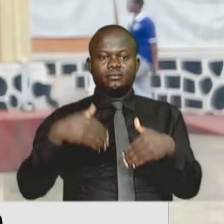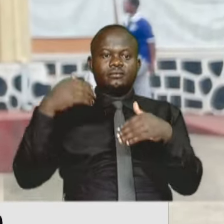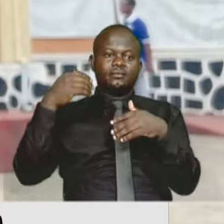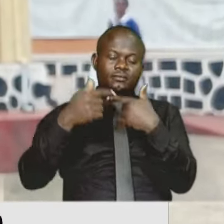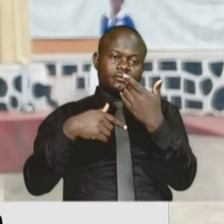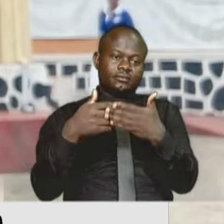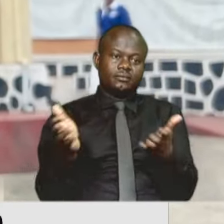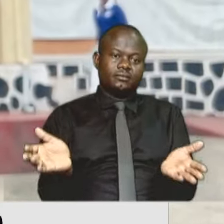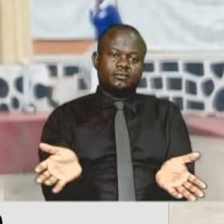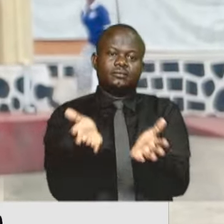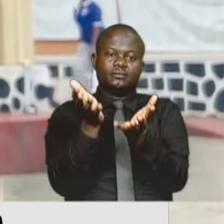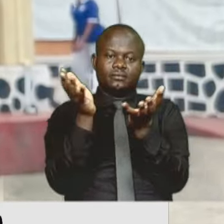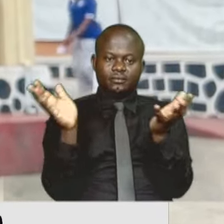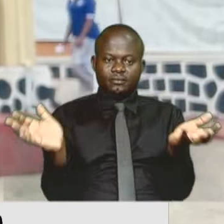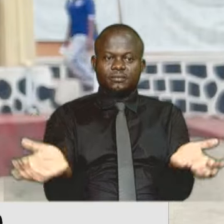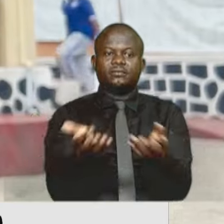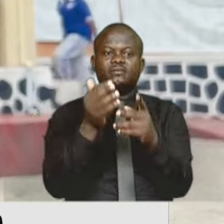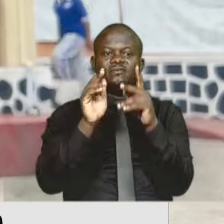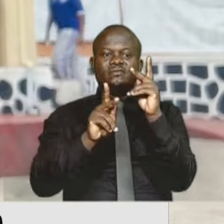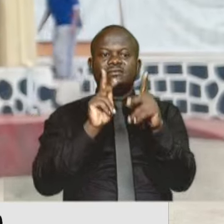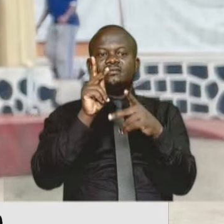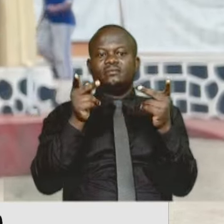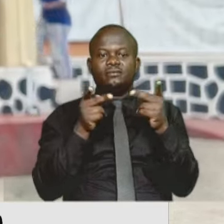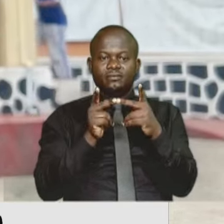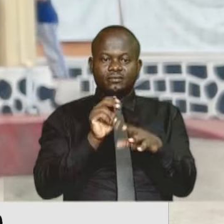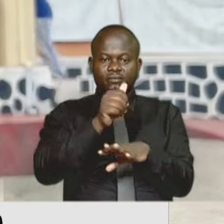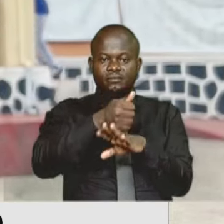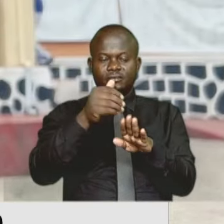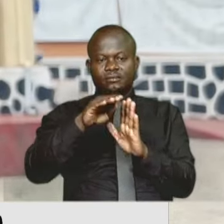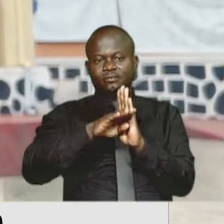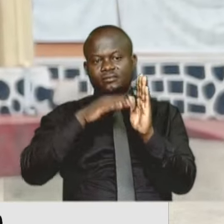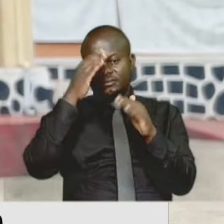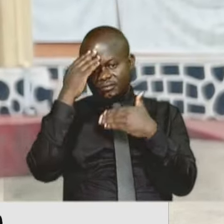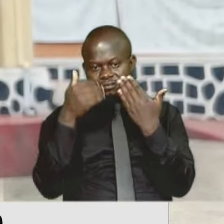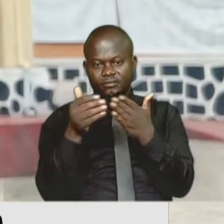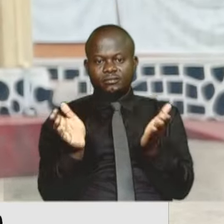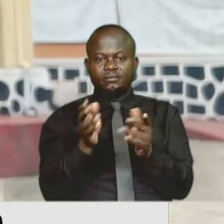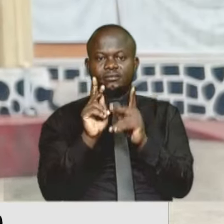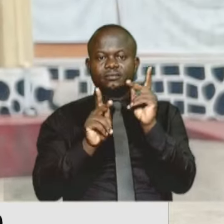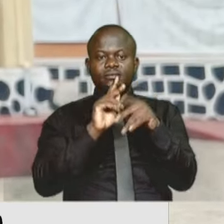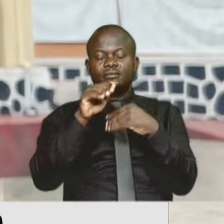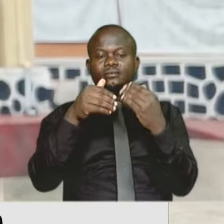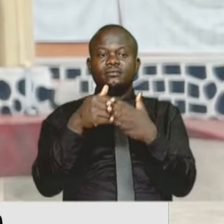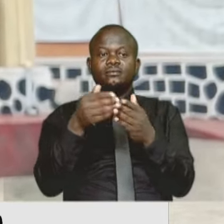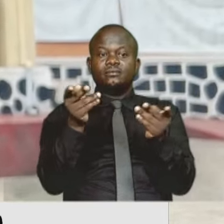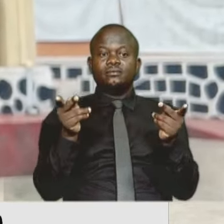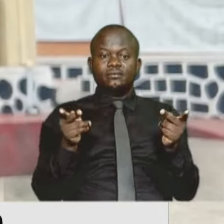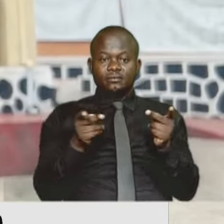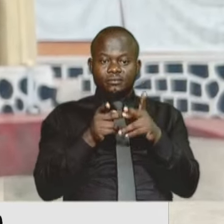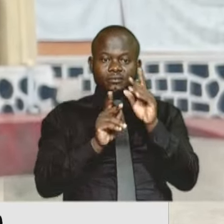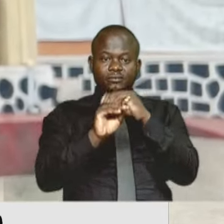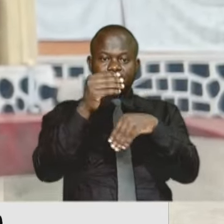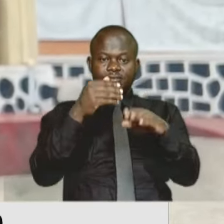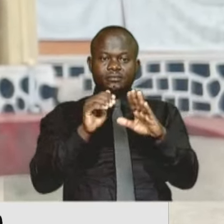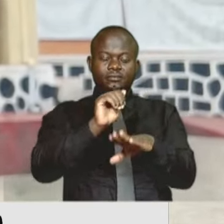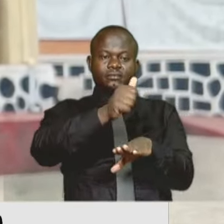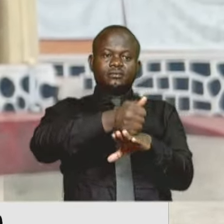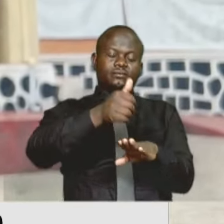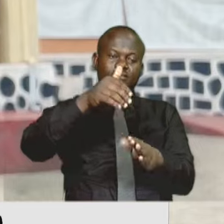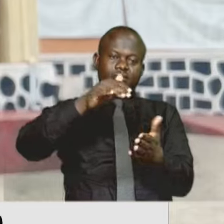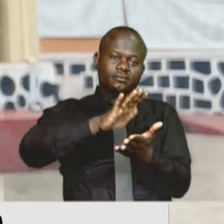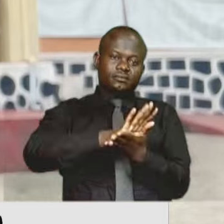abantu aho twashyizeho gahunda yo kugenda dukangurira abantu ko ku mabutike ahantu bacururiza bagenda bashyira kandagira